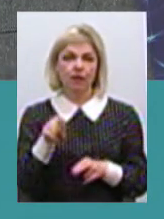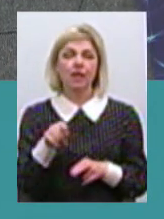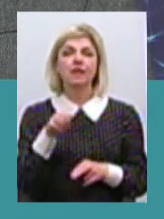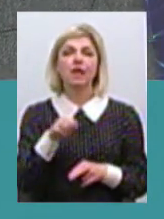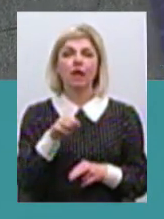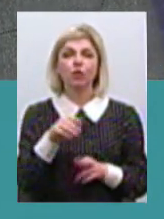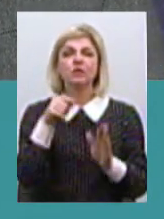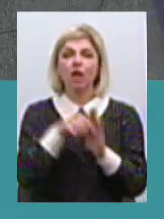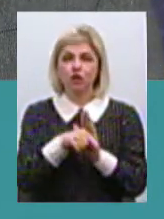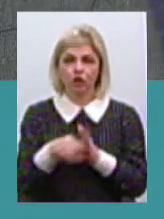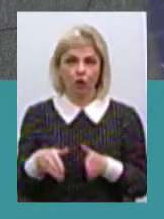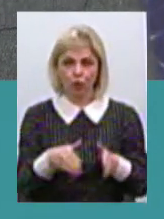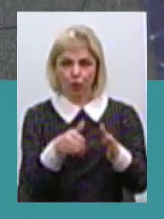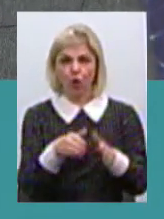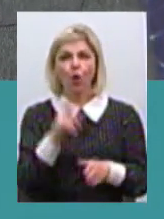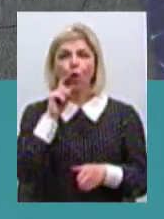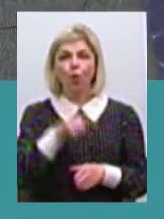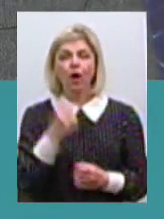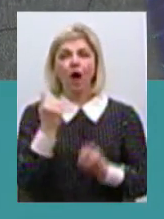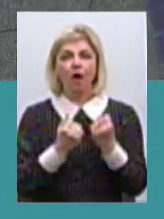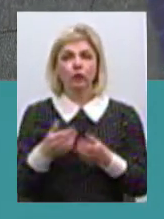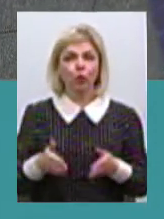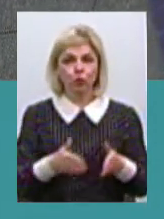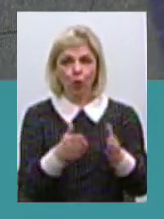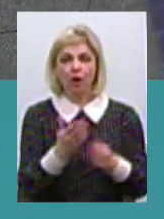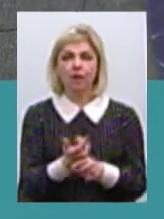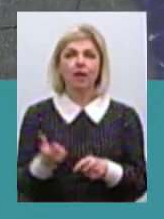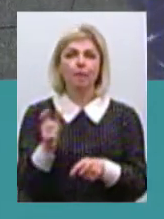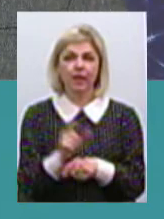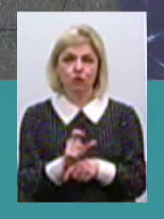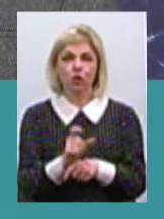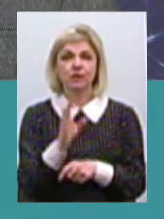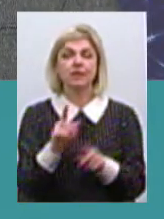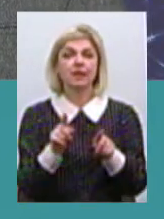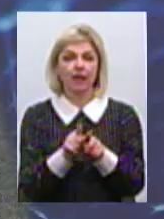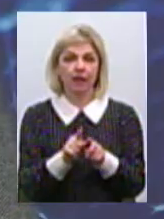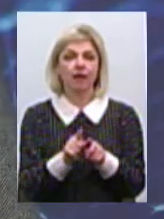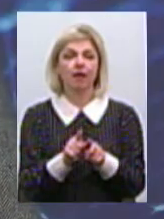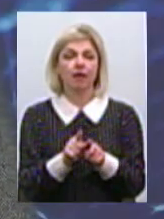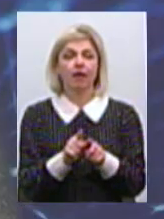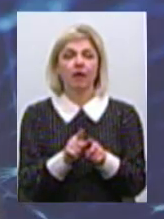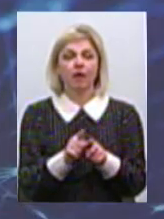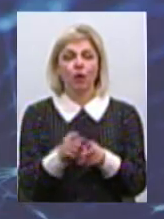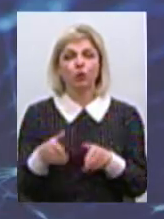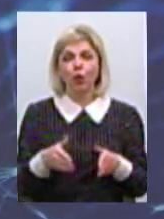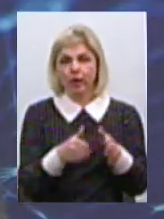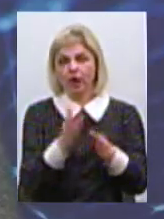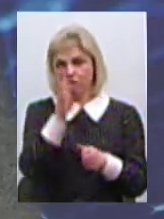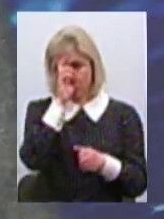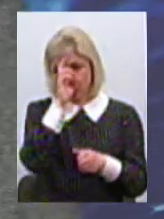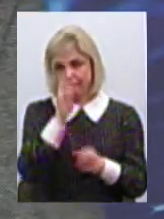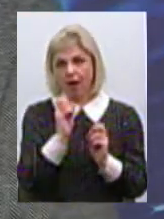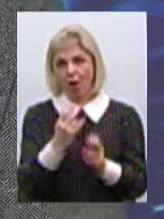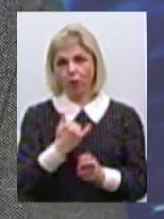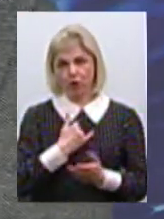територіального. І Укравтодор найнижчого з... таких рядків доріг державного значення у нас, як у